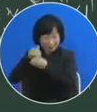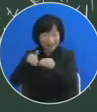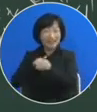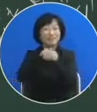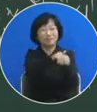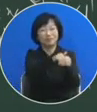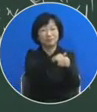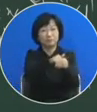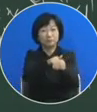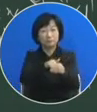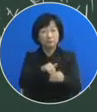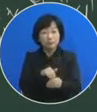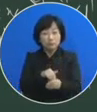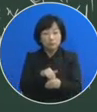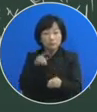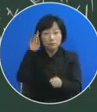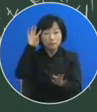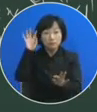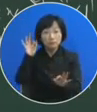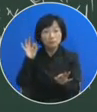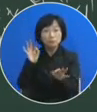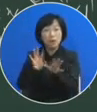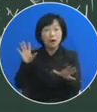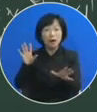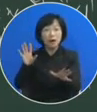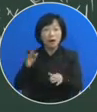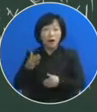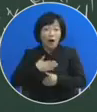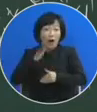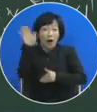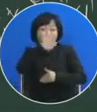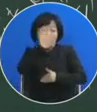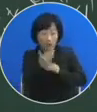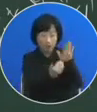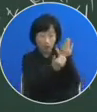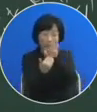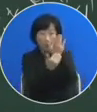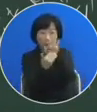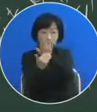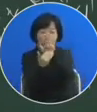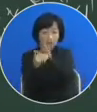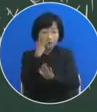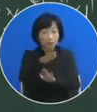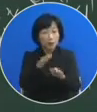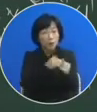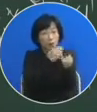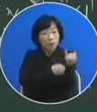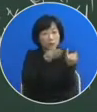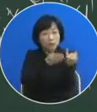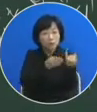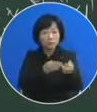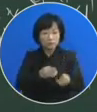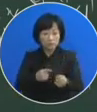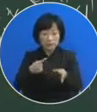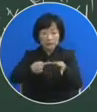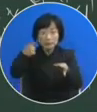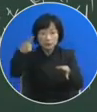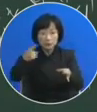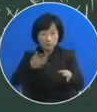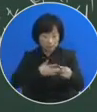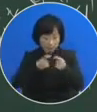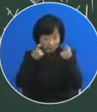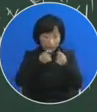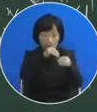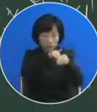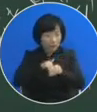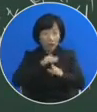I'm giving it to you, but I'm giving you my tithe. 내가 증세를 했어요. Then I turned white. 권사님, 십일조는 교회다 안 해야지 내보고 주면 안 돼요. And it's